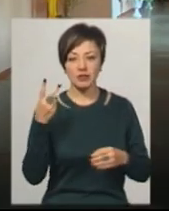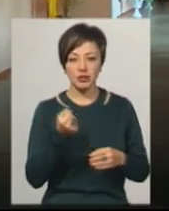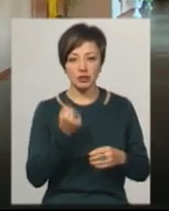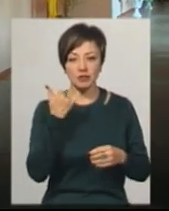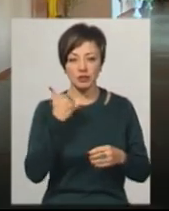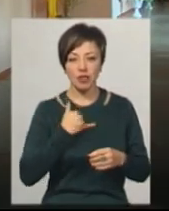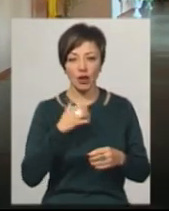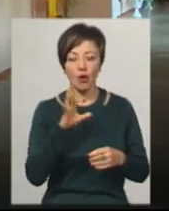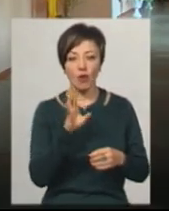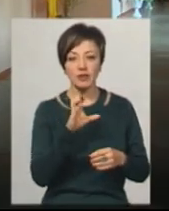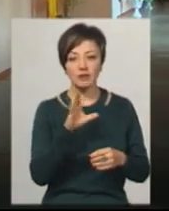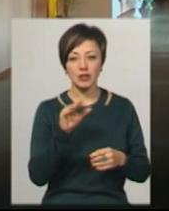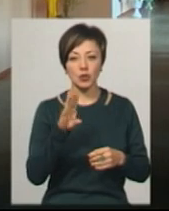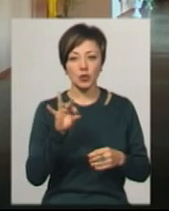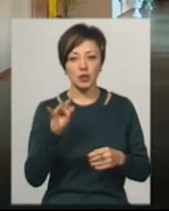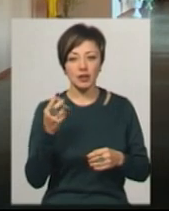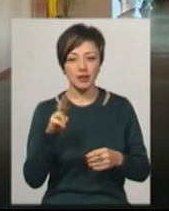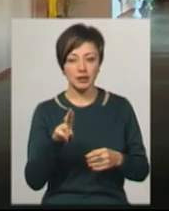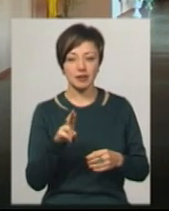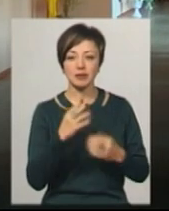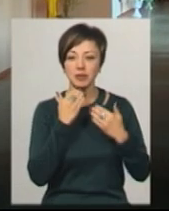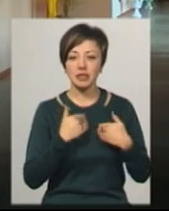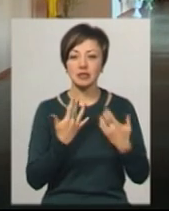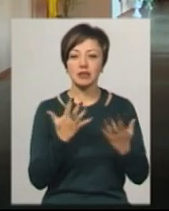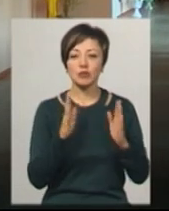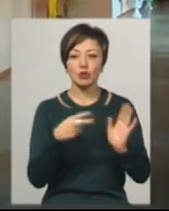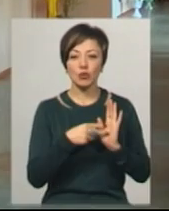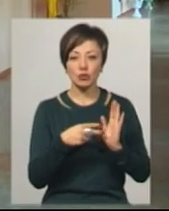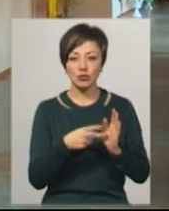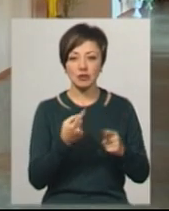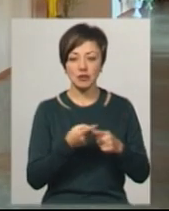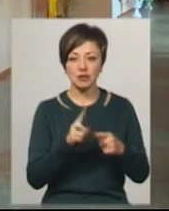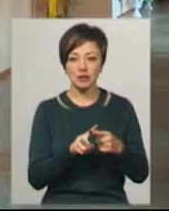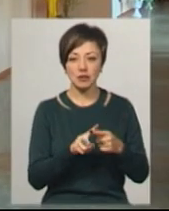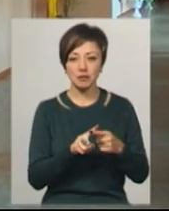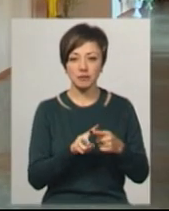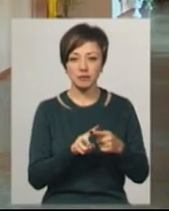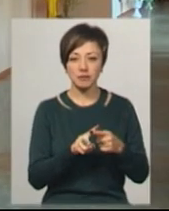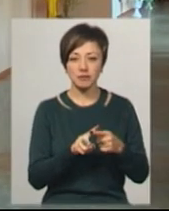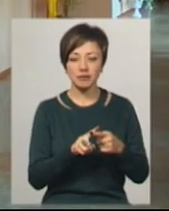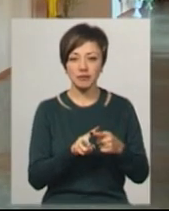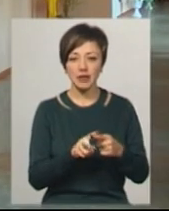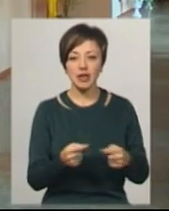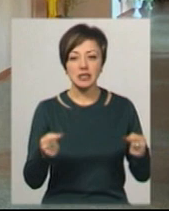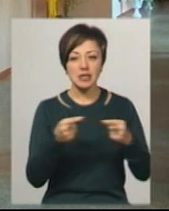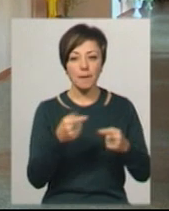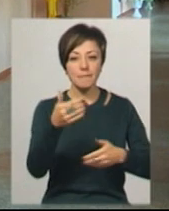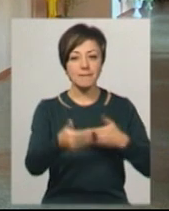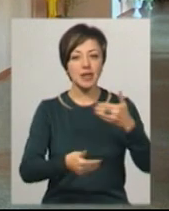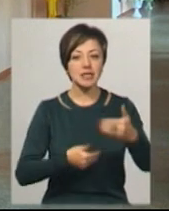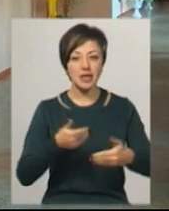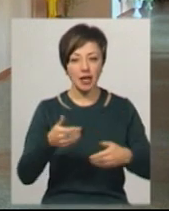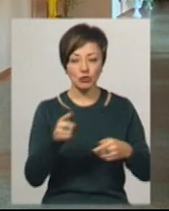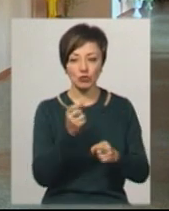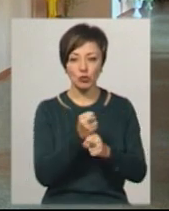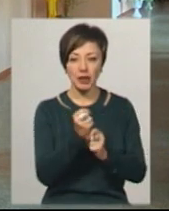дзвонили з освіторії і запитували, скільки коштує бюджет саме басейну, щоб його зробити